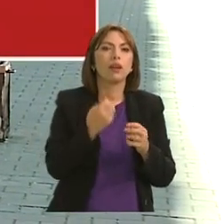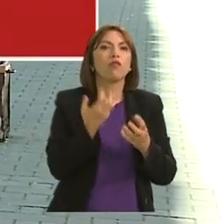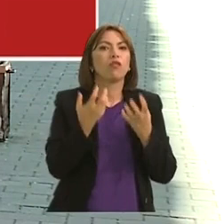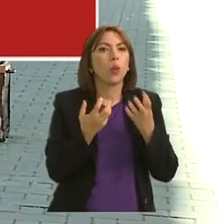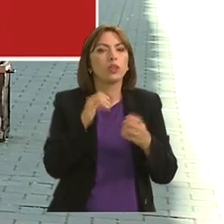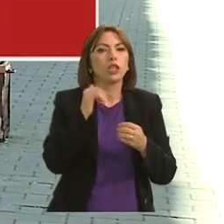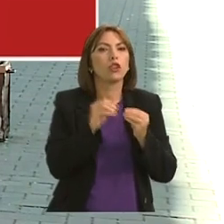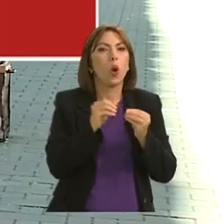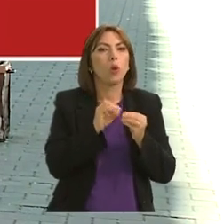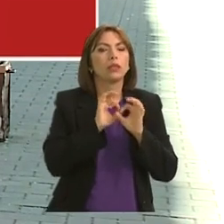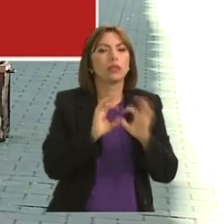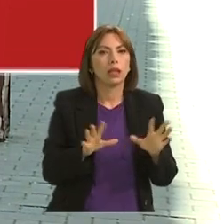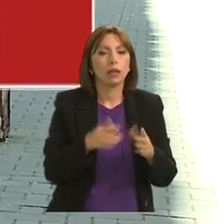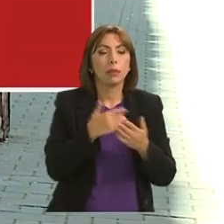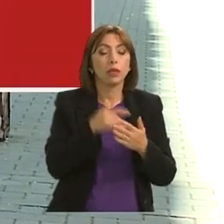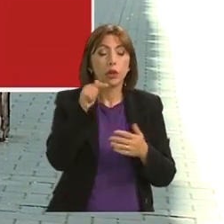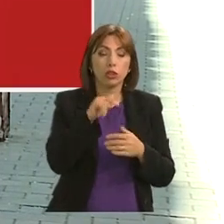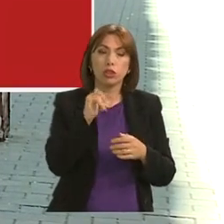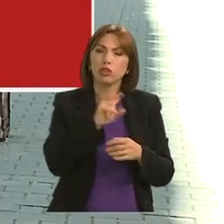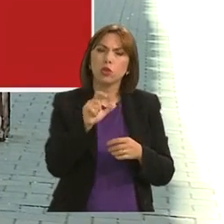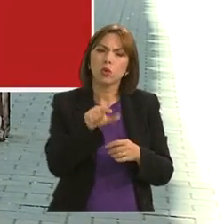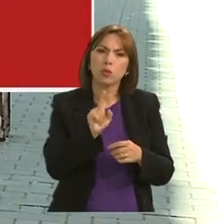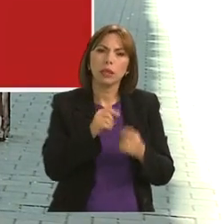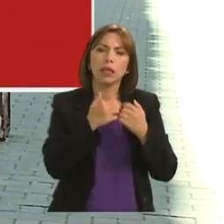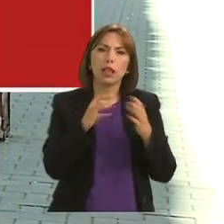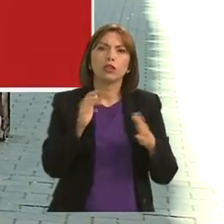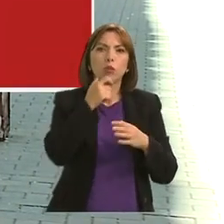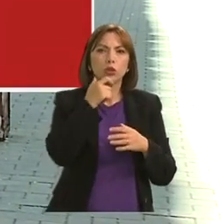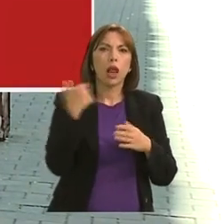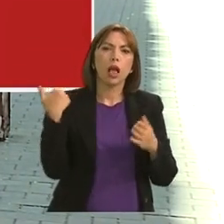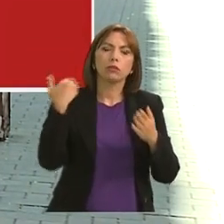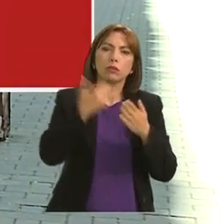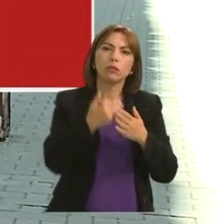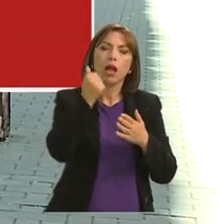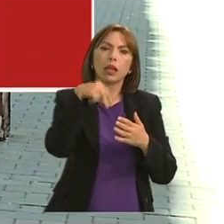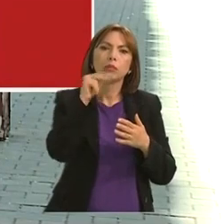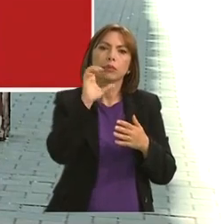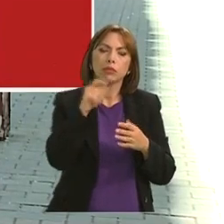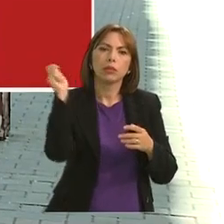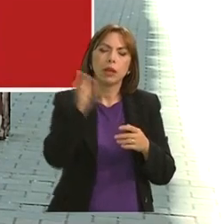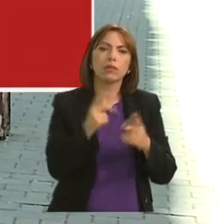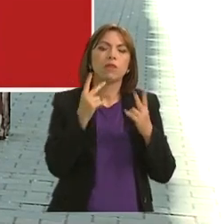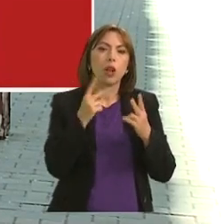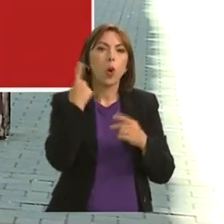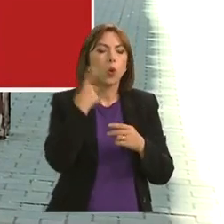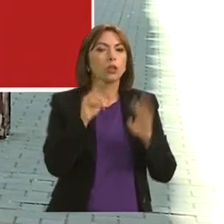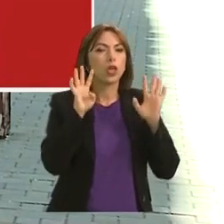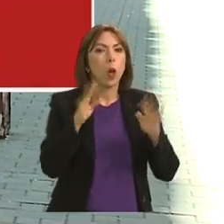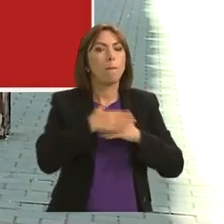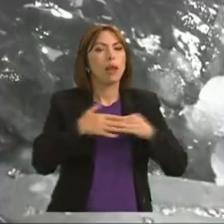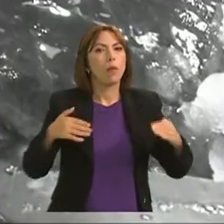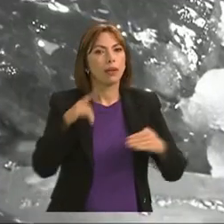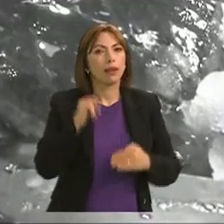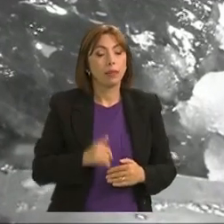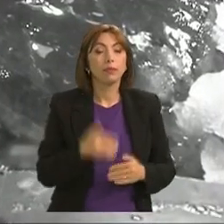dar și ouă stricate. Pentru acestea și nu numai, de la începutul anului, ANPC a dat amenzi în valoare de 109 milioane de